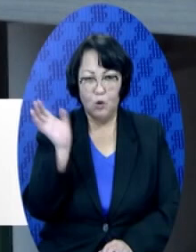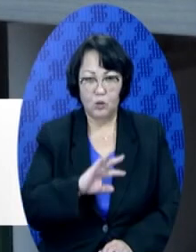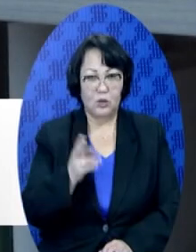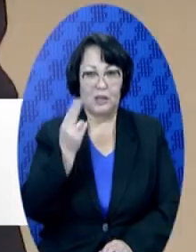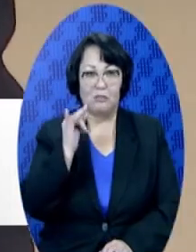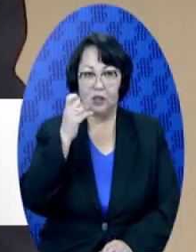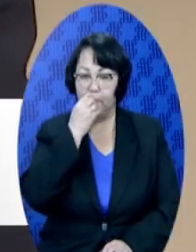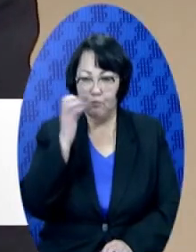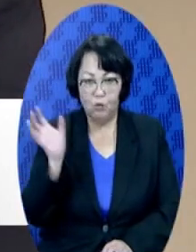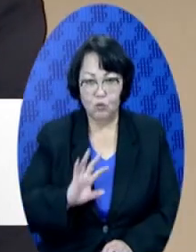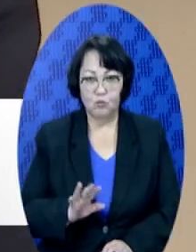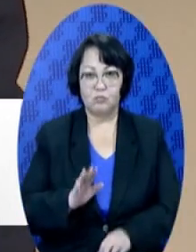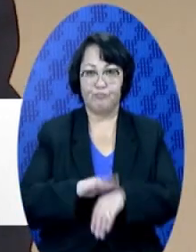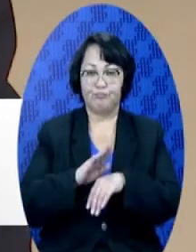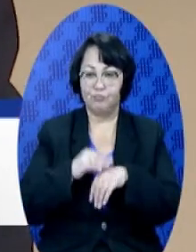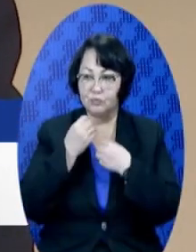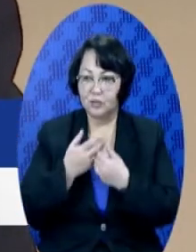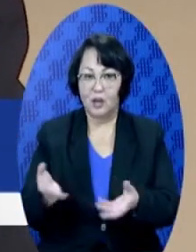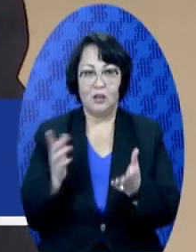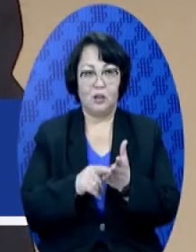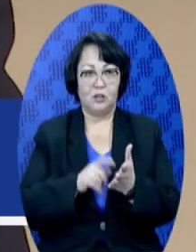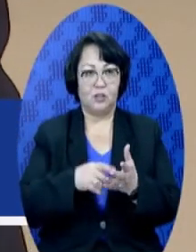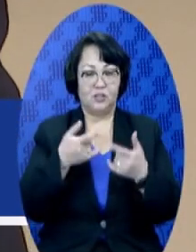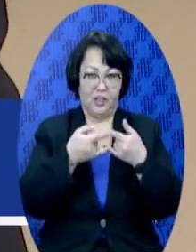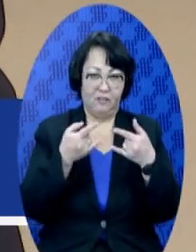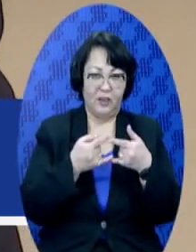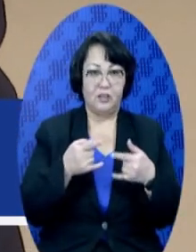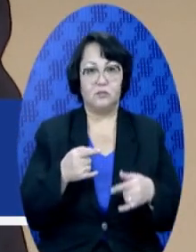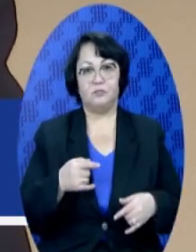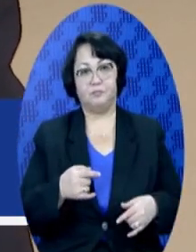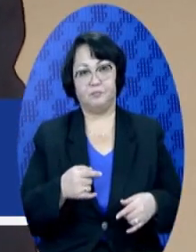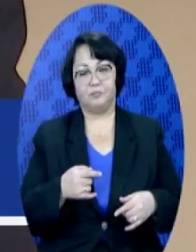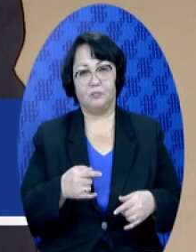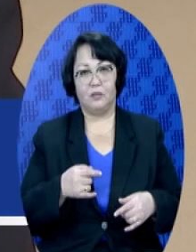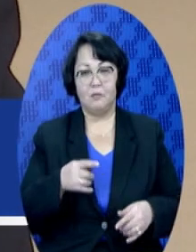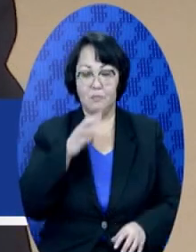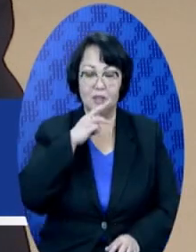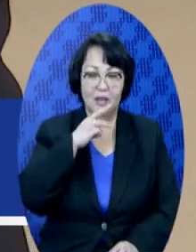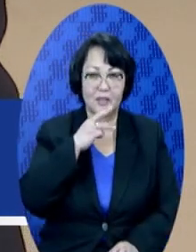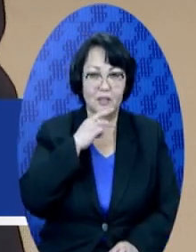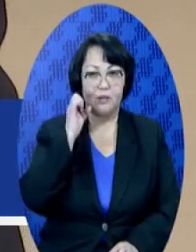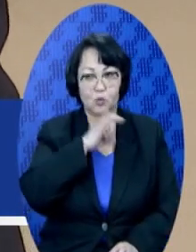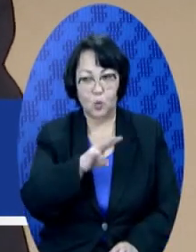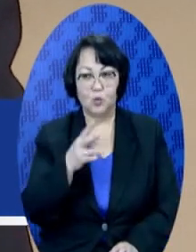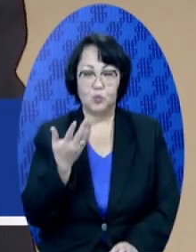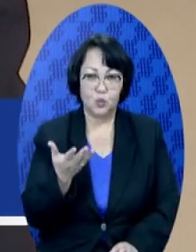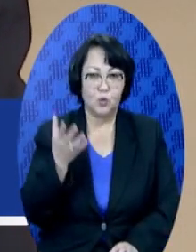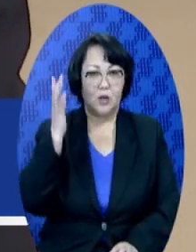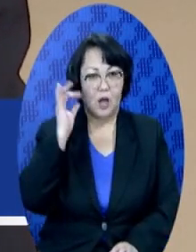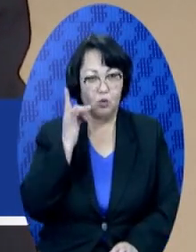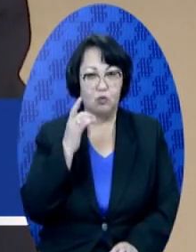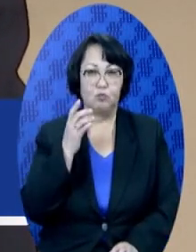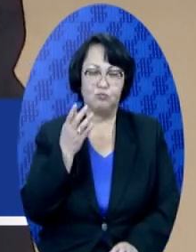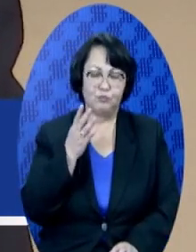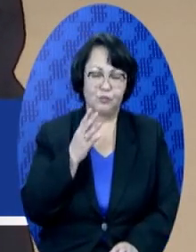байх хэрэгтэй байгаа. Зурагтаар, телевизээр одоо мэдээллийн бүхэл сувгаар чихэр жимс одоо тий одоо эрүүл бас хоол хүнсний зар